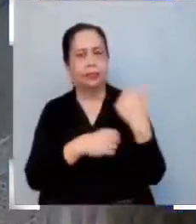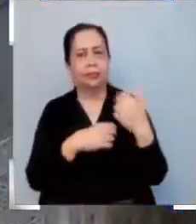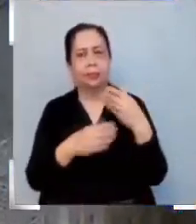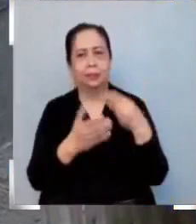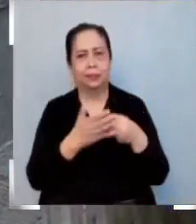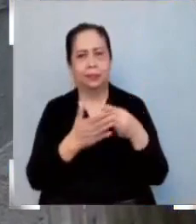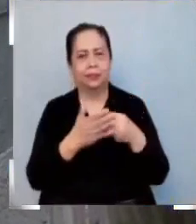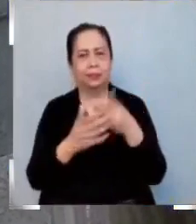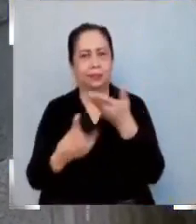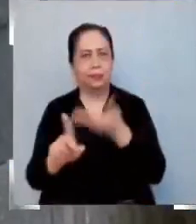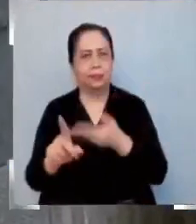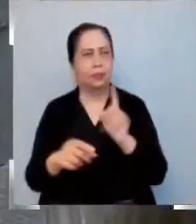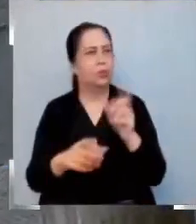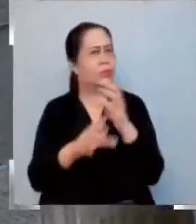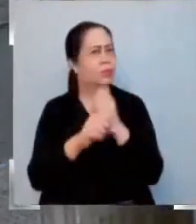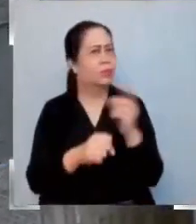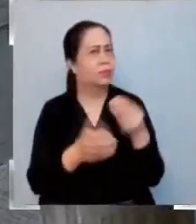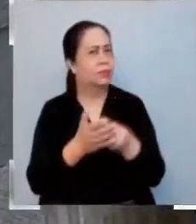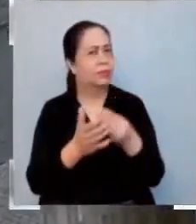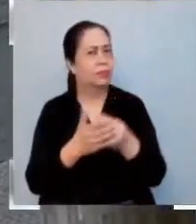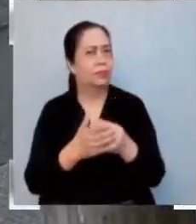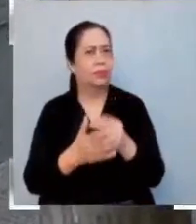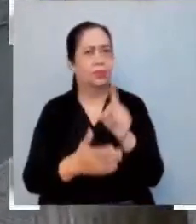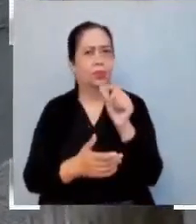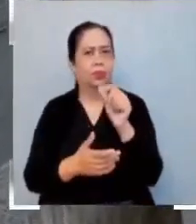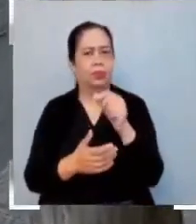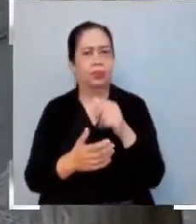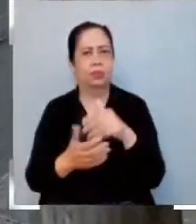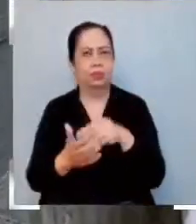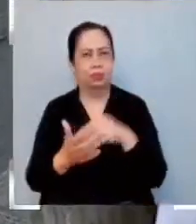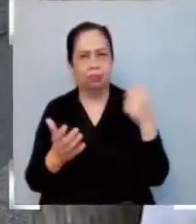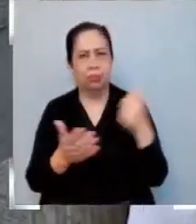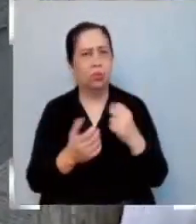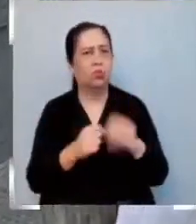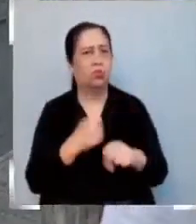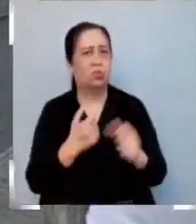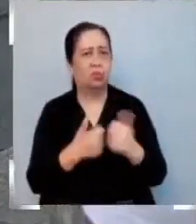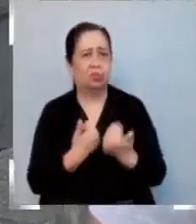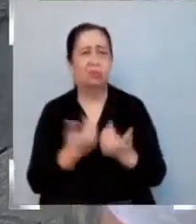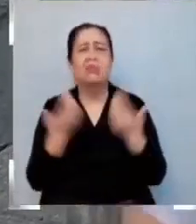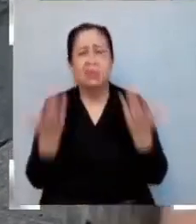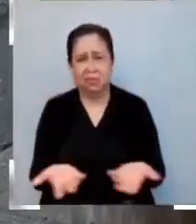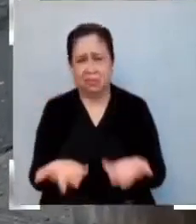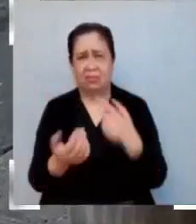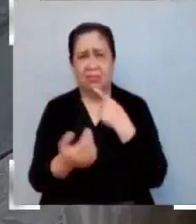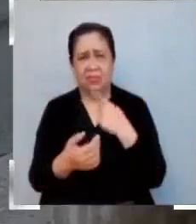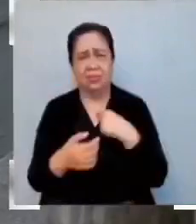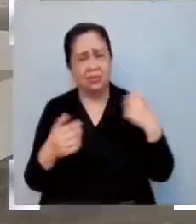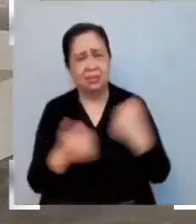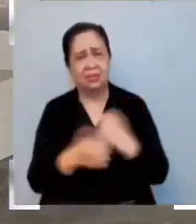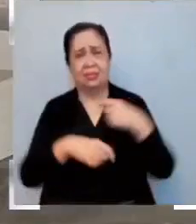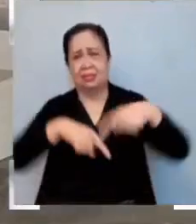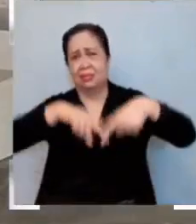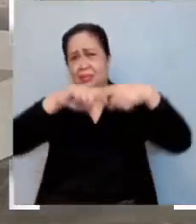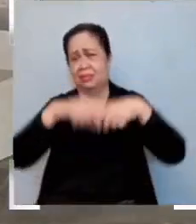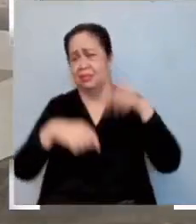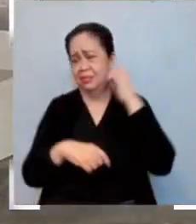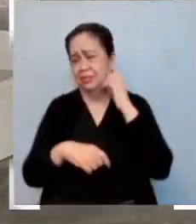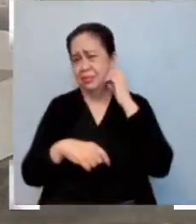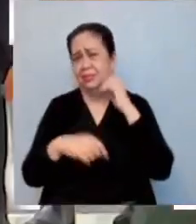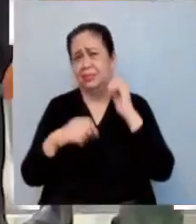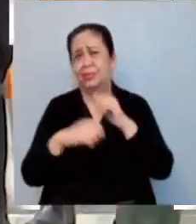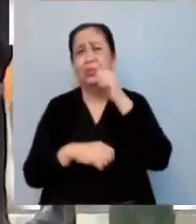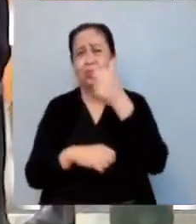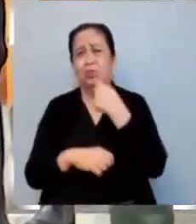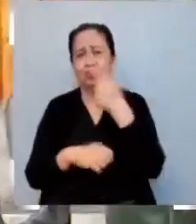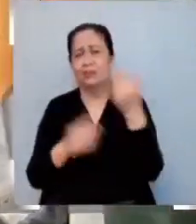dapat yung kukunin mo pera? 20. So yun, paano? Yun nga po, inabutan pa ako at bukas na lang po